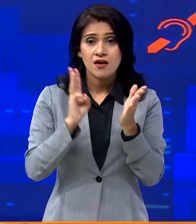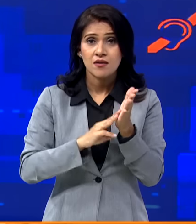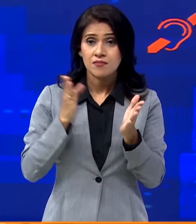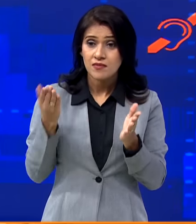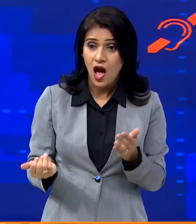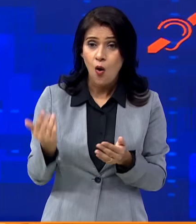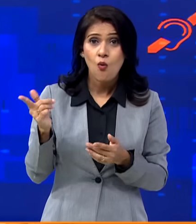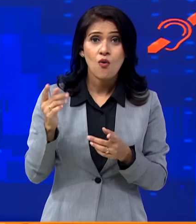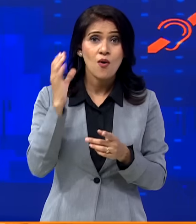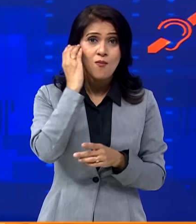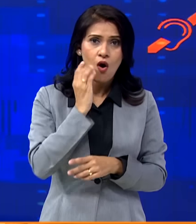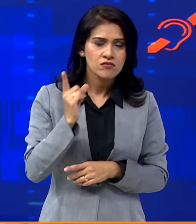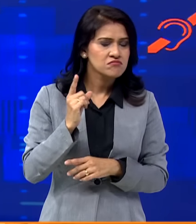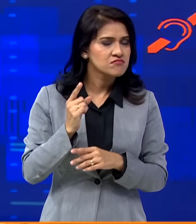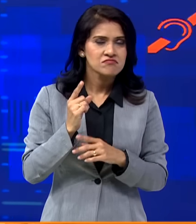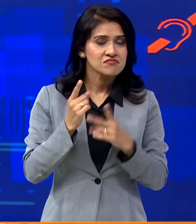ना